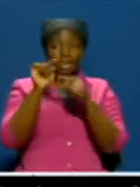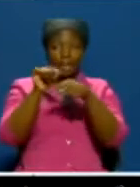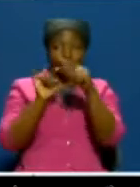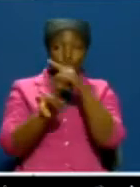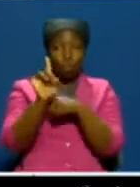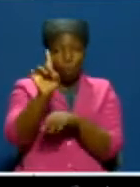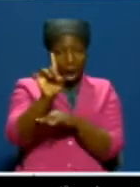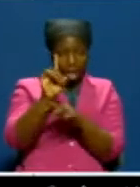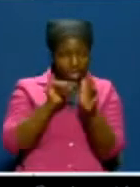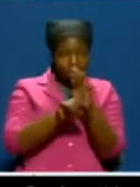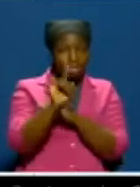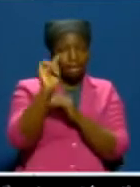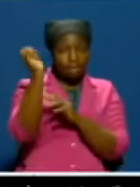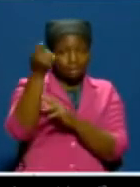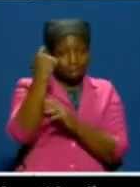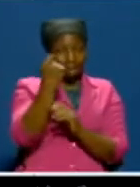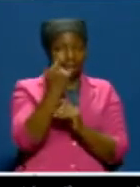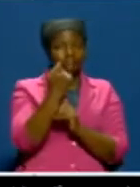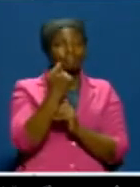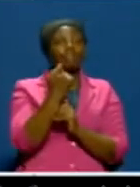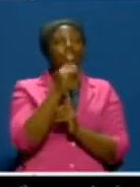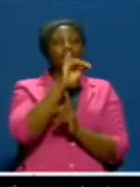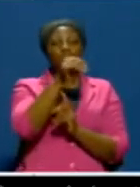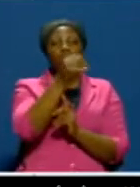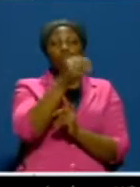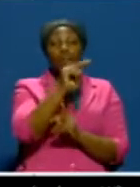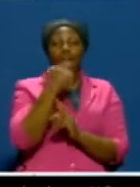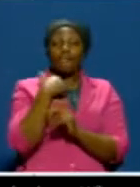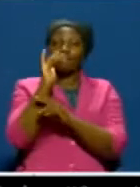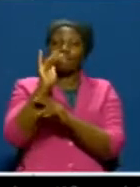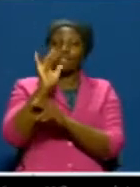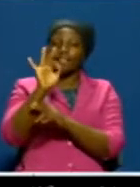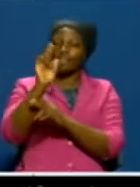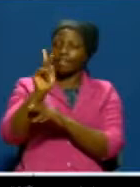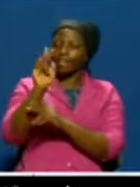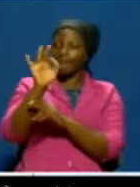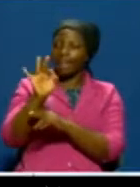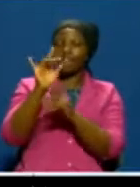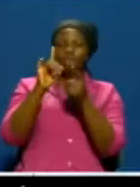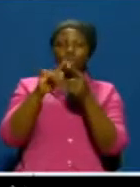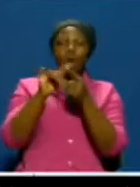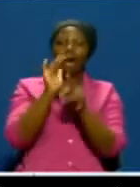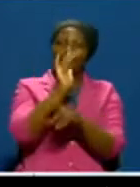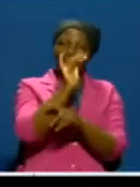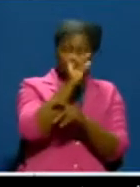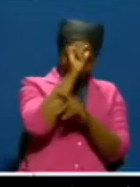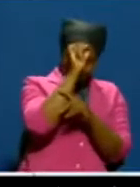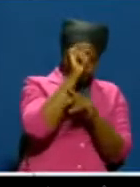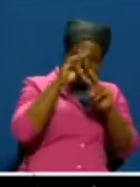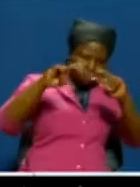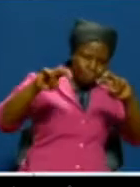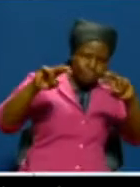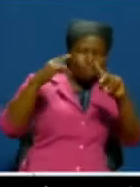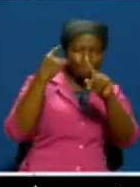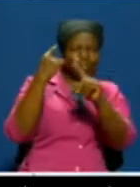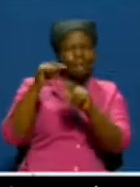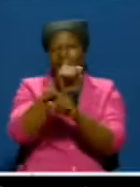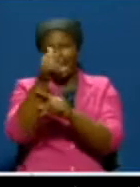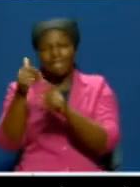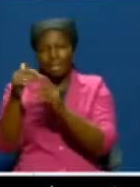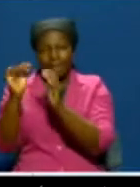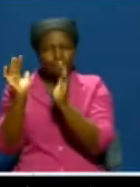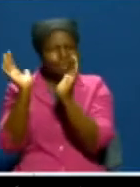kwanza humu nchini John Baraza ameihimiza shirikisho la soka nchini FKF kuirai serikali kutafuta viwanja mbadala na nzuri